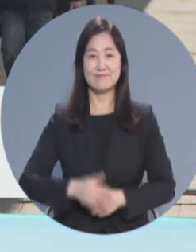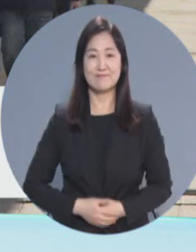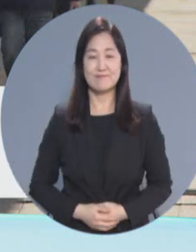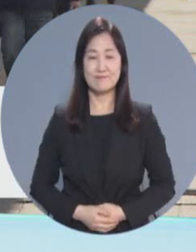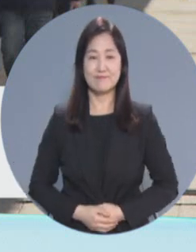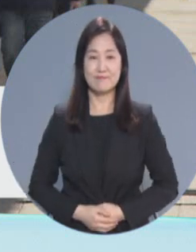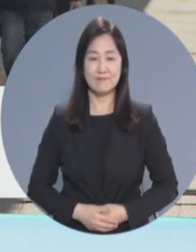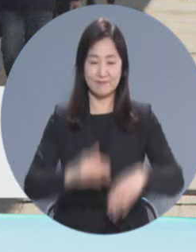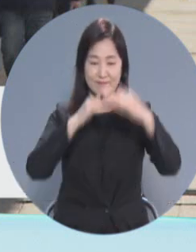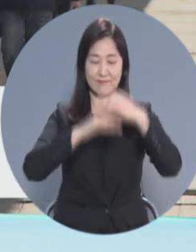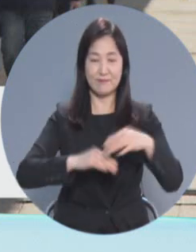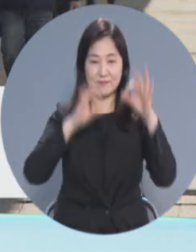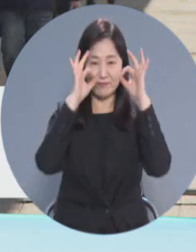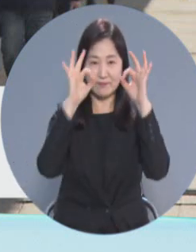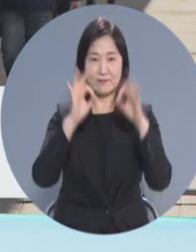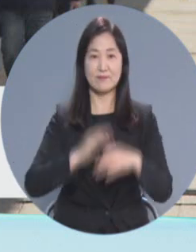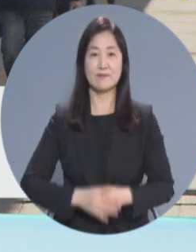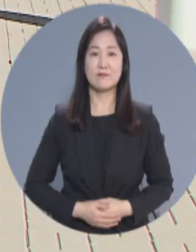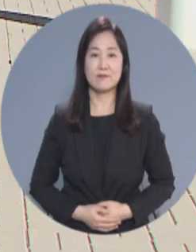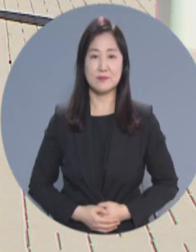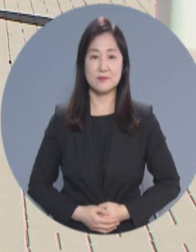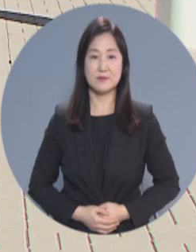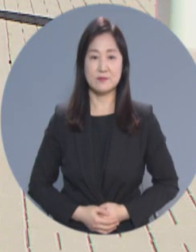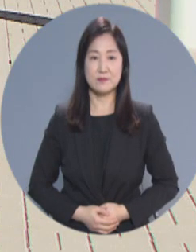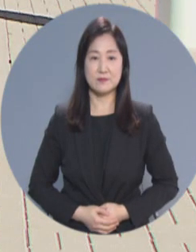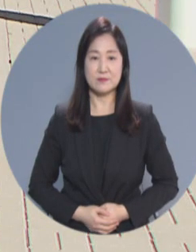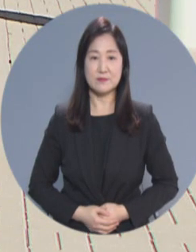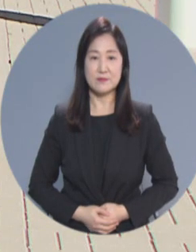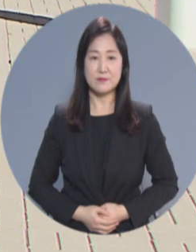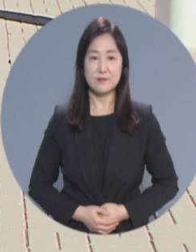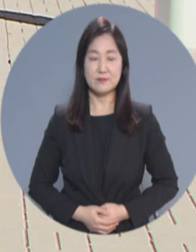즐겼습니다. 문형철 기자입니다.